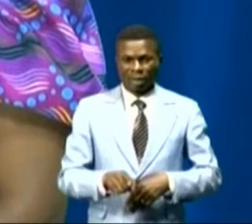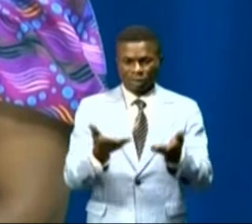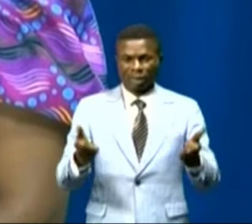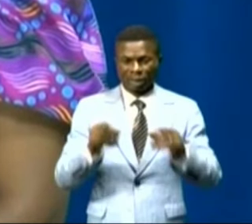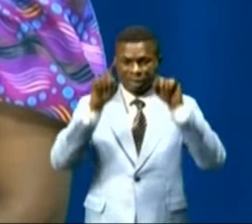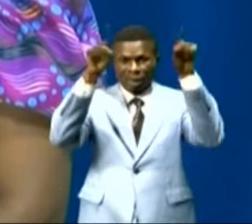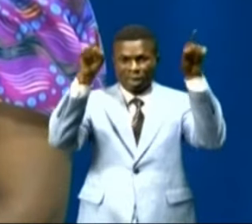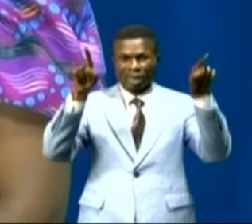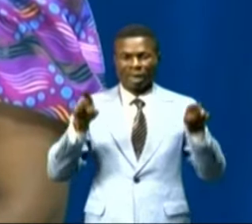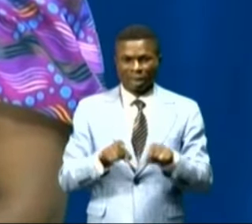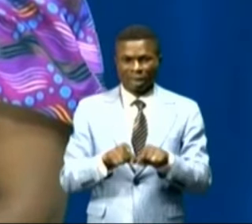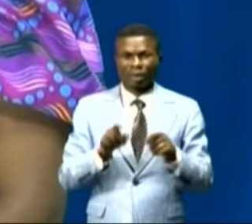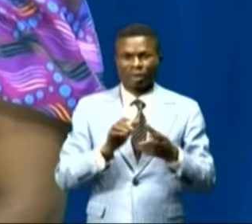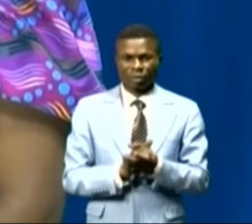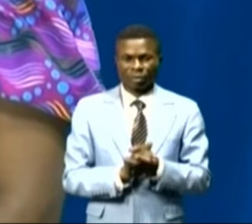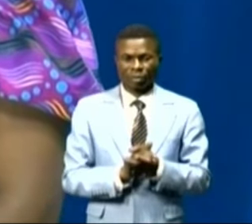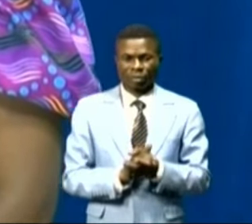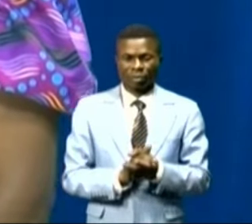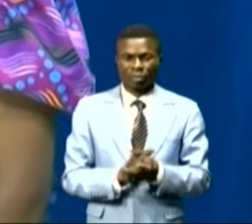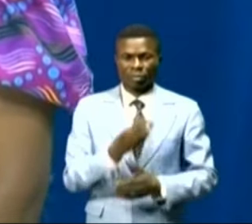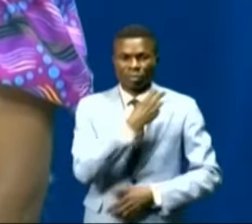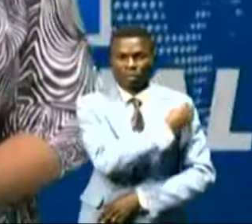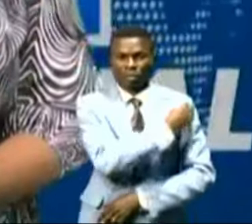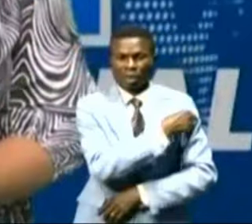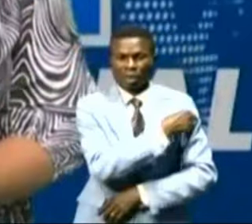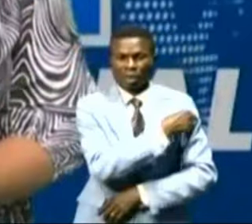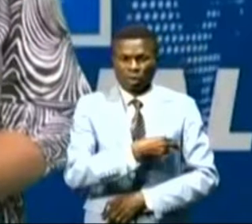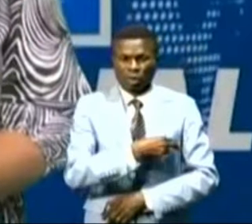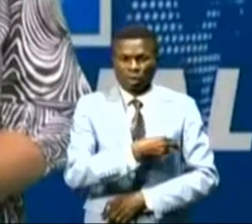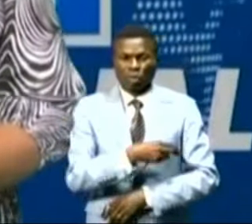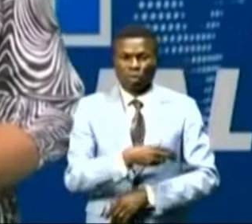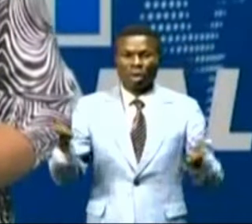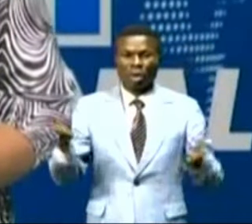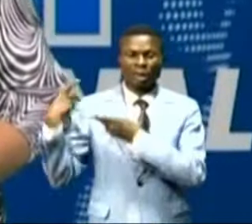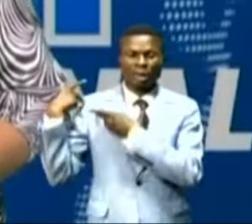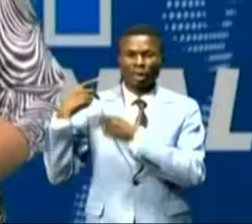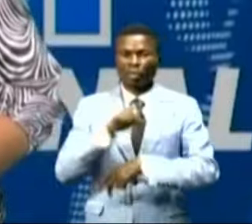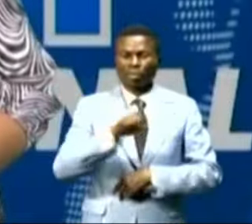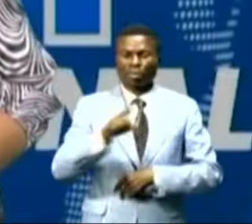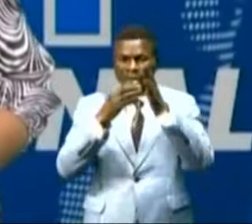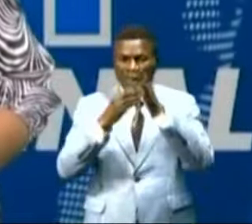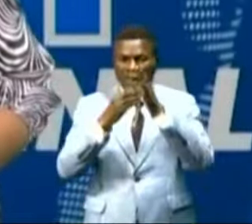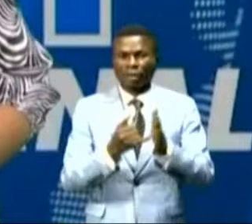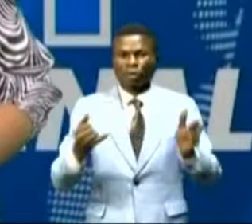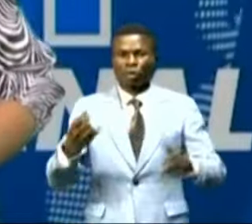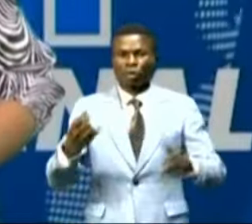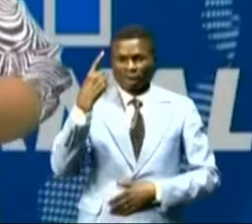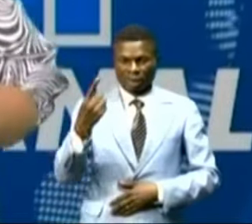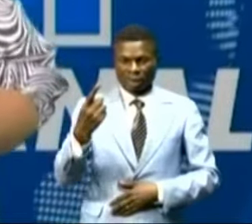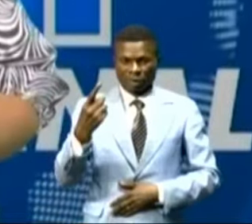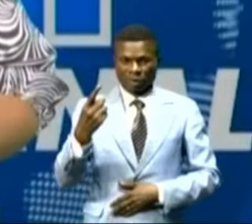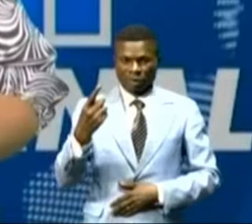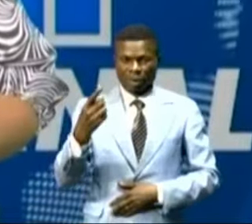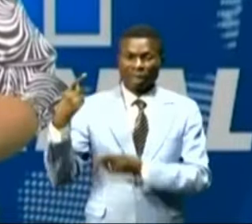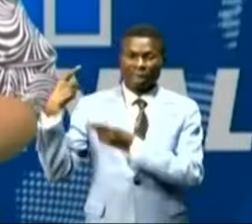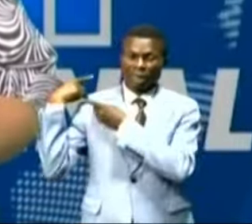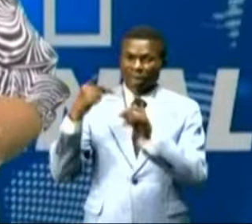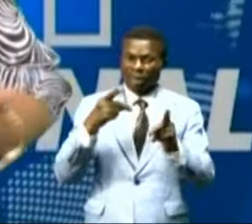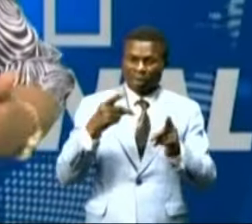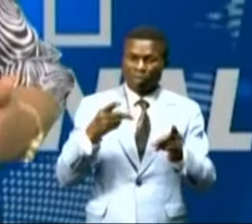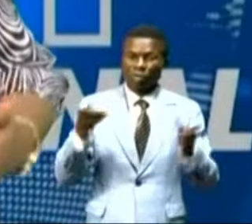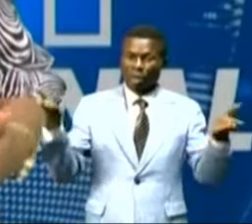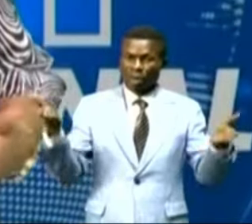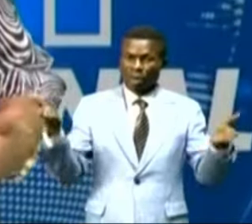plateau. Alors, la Croix-Rouge RDC existe depuis 1961 et depuis son